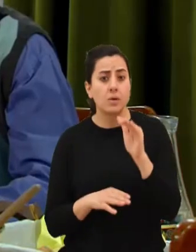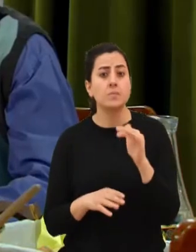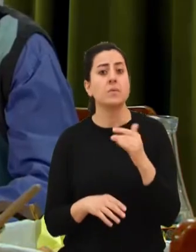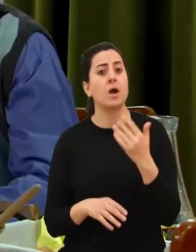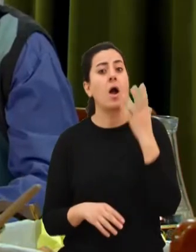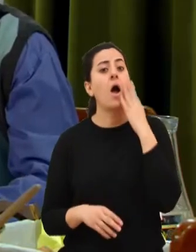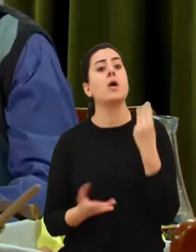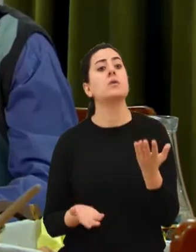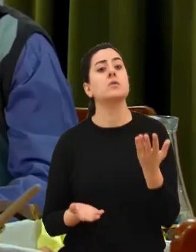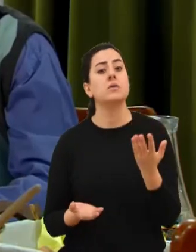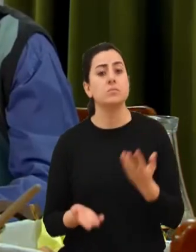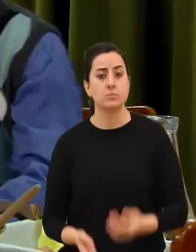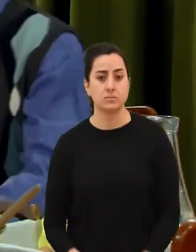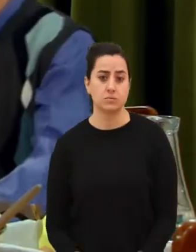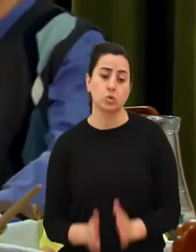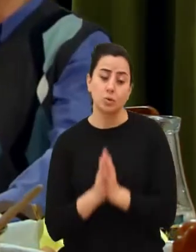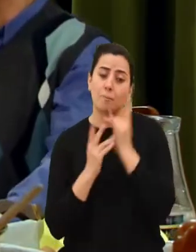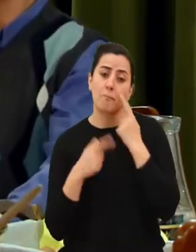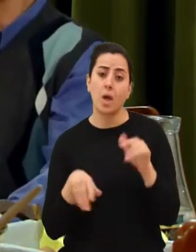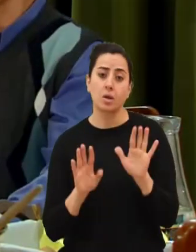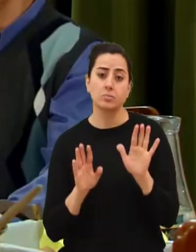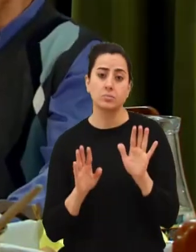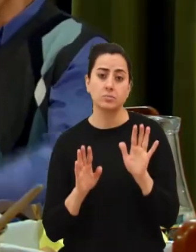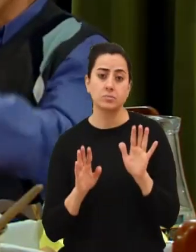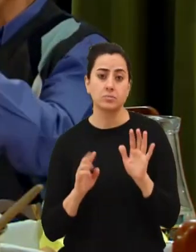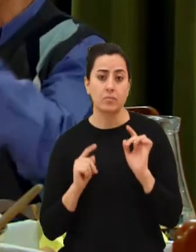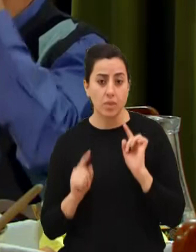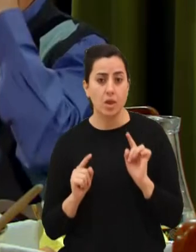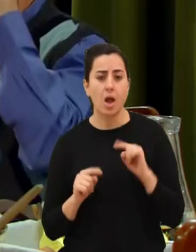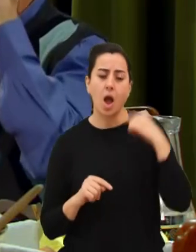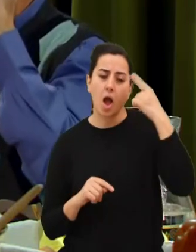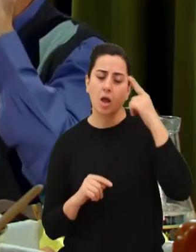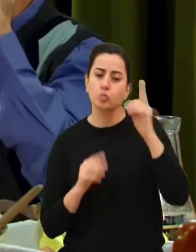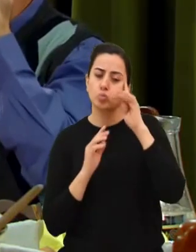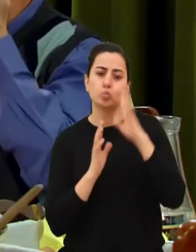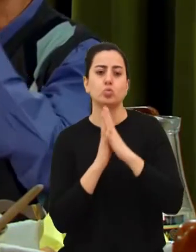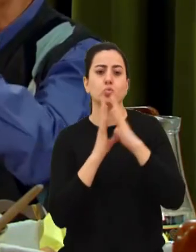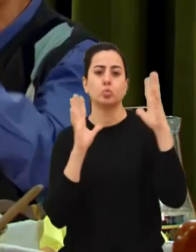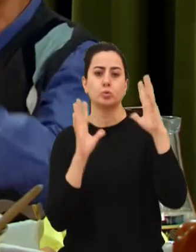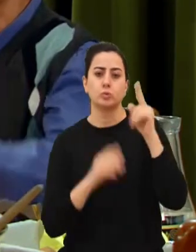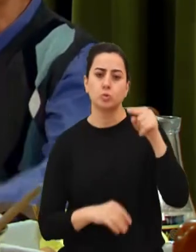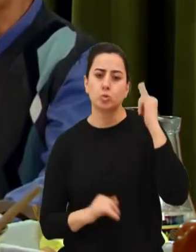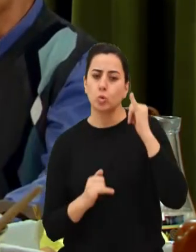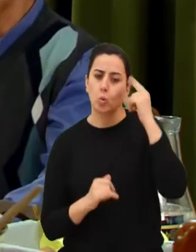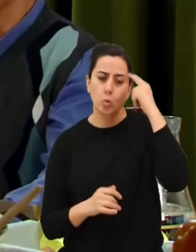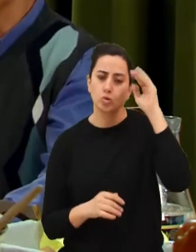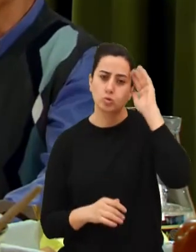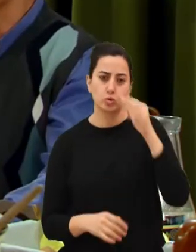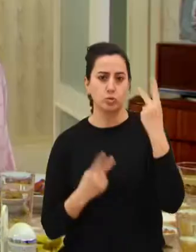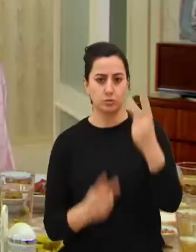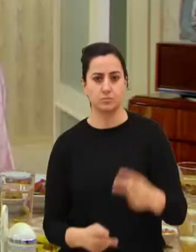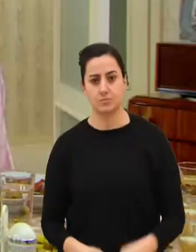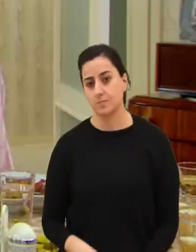yaşananlara rağmen anlayamıyorsanız... kusura bakmayın ama hayal dünyanız size kötü bir oyun oynuyor